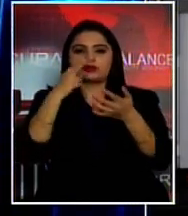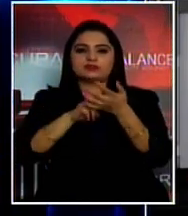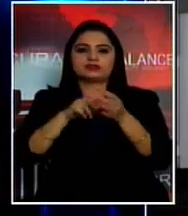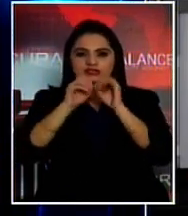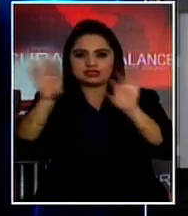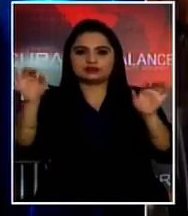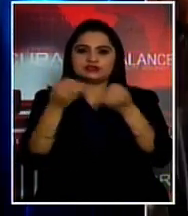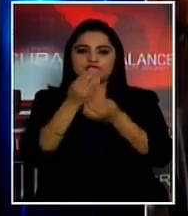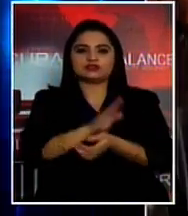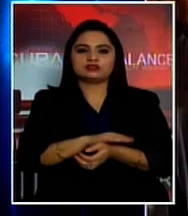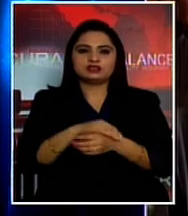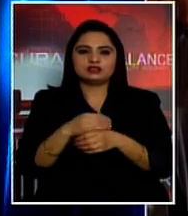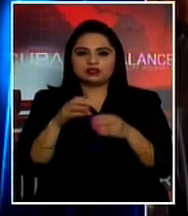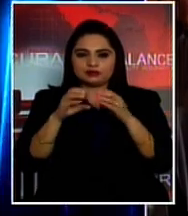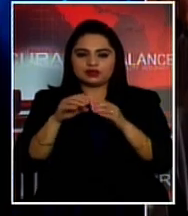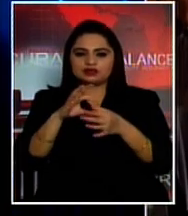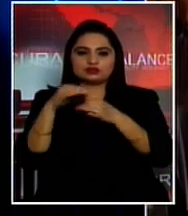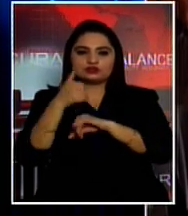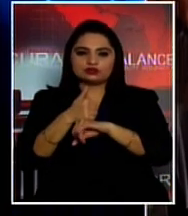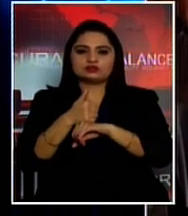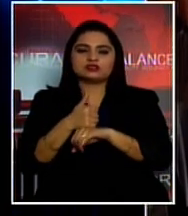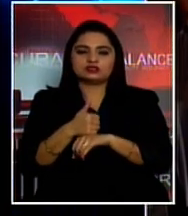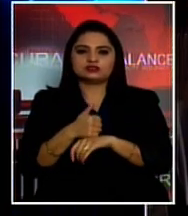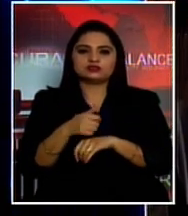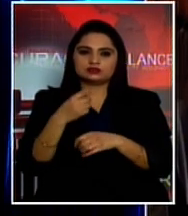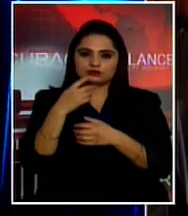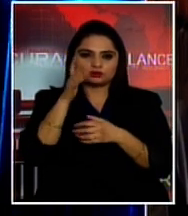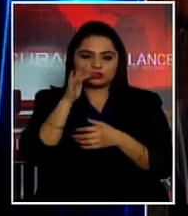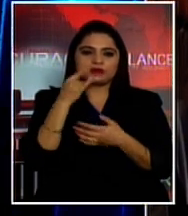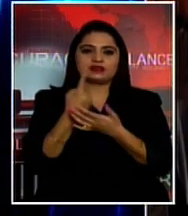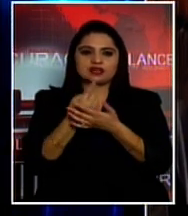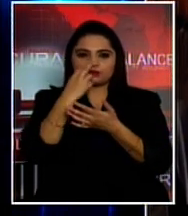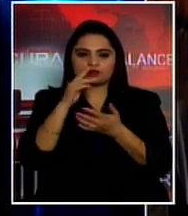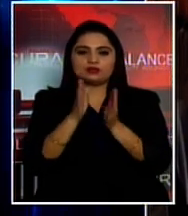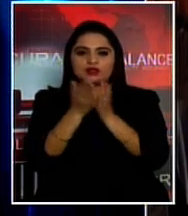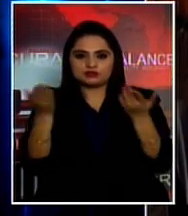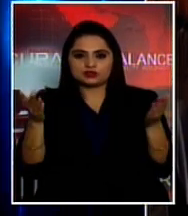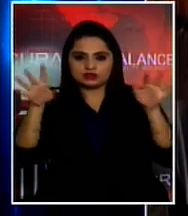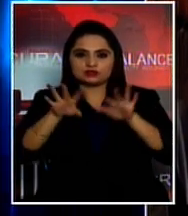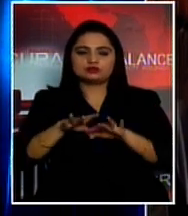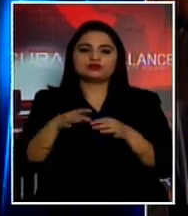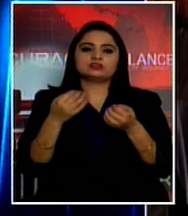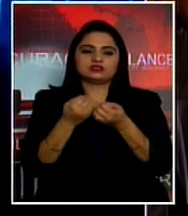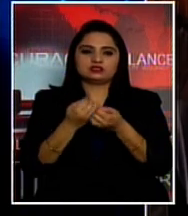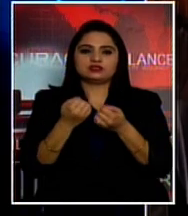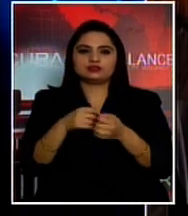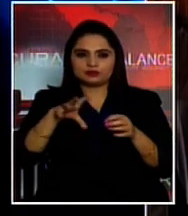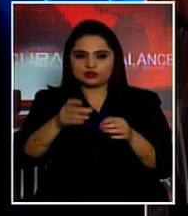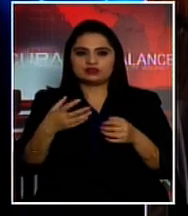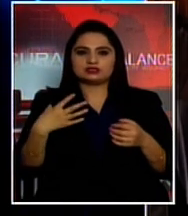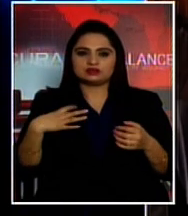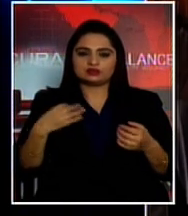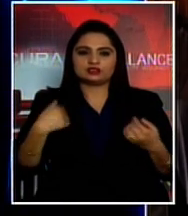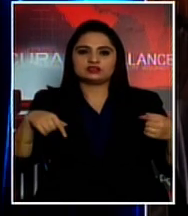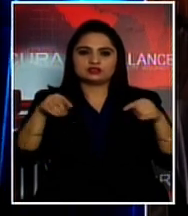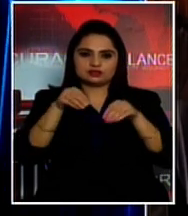सार्वजनिक गरेको छ। पार्टीका संयोजक भट्टराईले शुक्रबार काठमाडौँमा पत्रकार सम्मेलन गरी सार्वजनिक गर्नुभएको प्रदेश सभा र